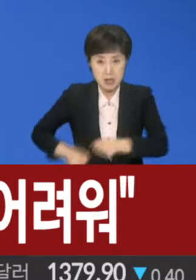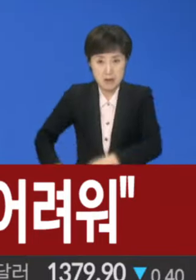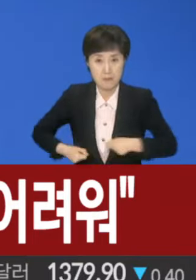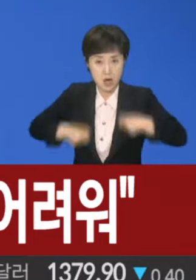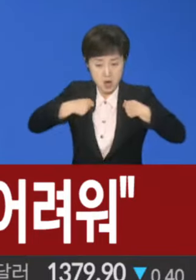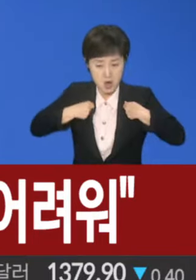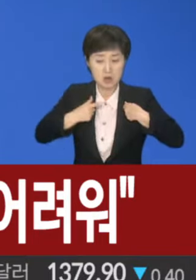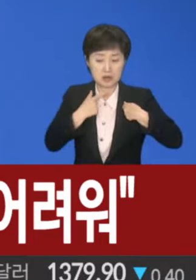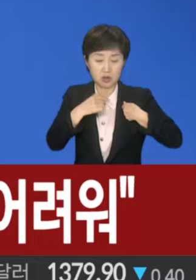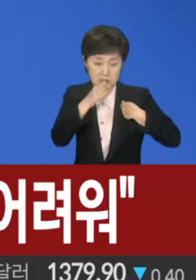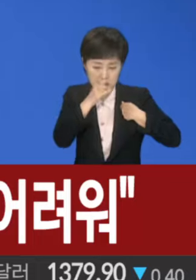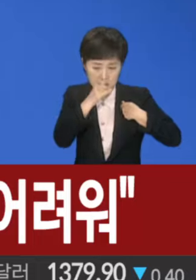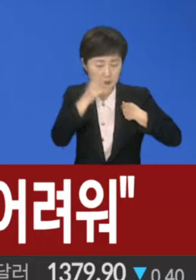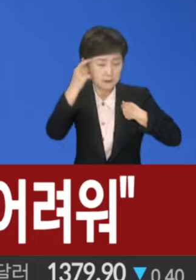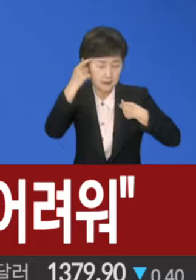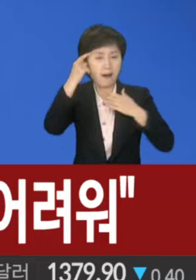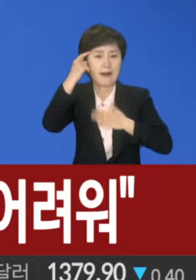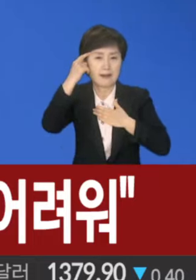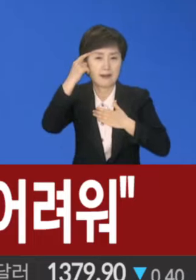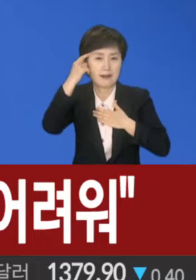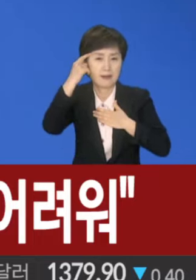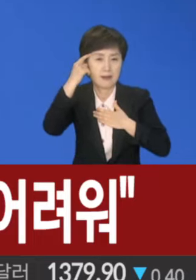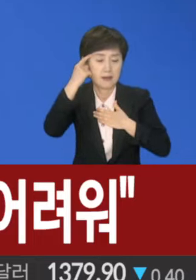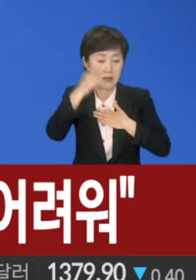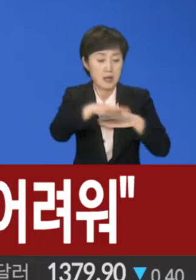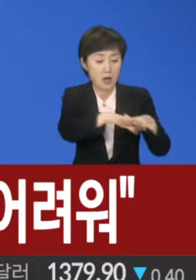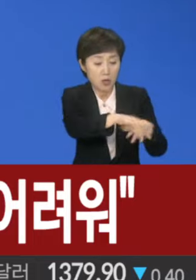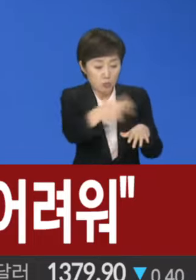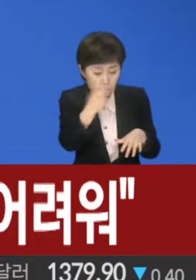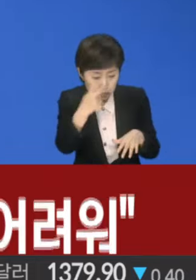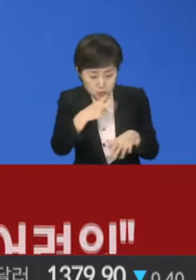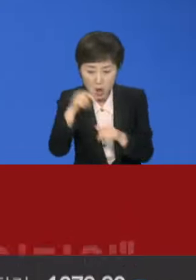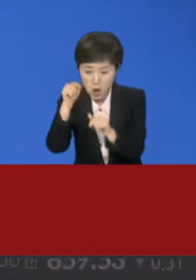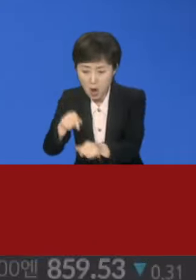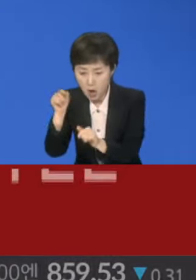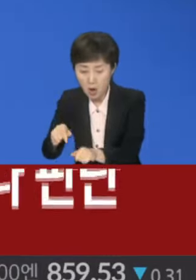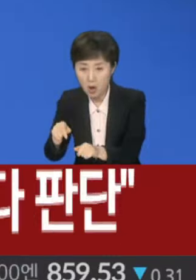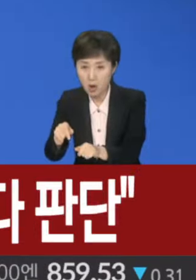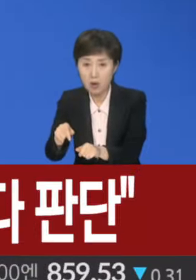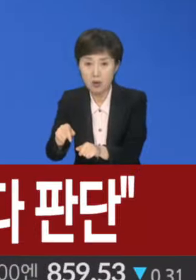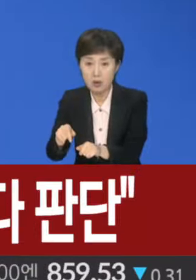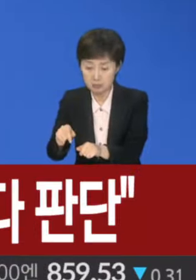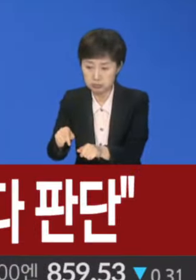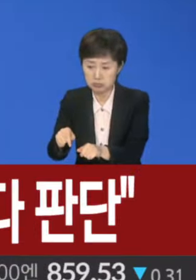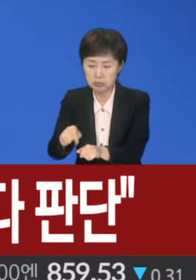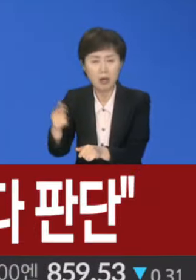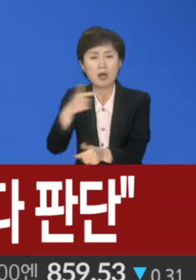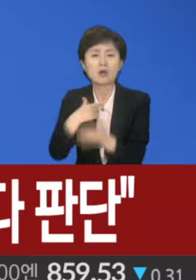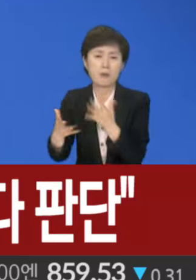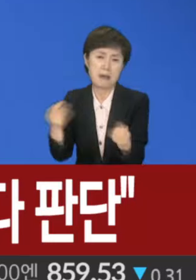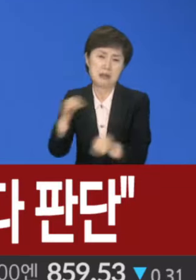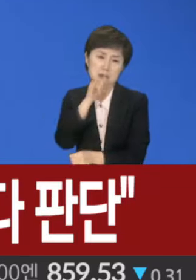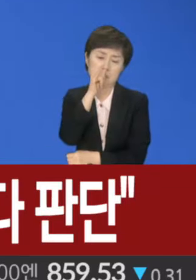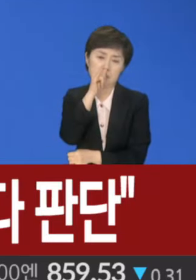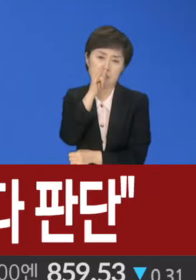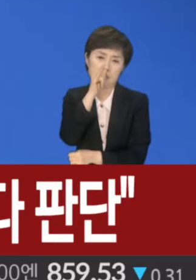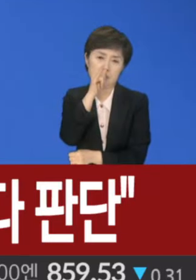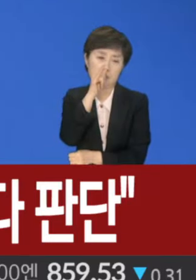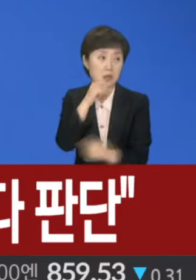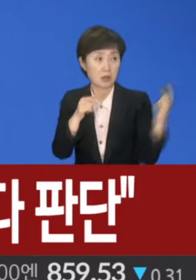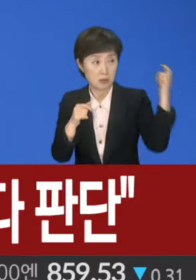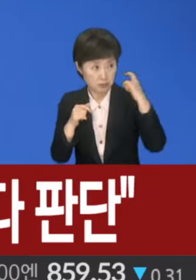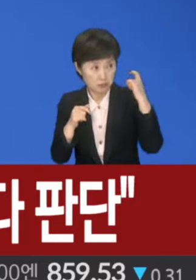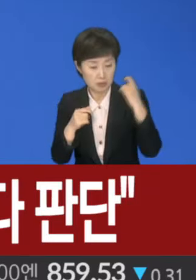등을 종합적으로 고려했을 때 이를 수중수색 지시로 보기 어렵고 이를 전해들은 포 11대대장이